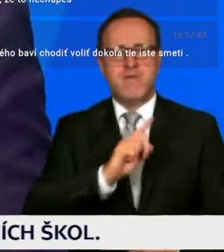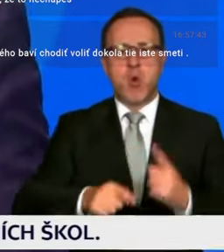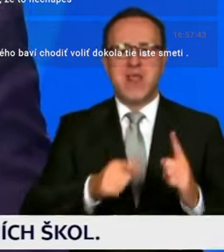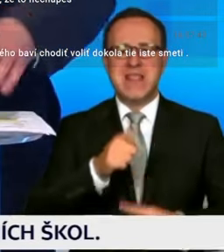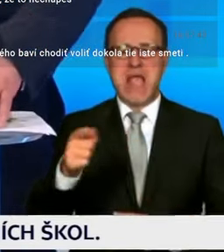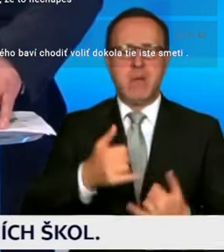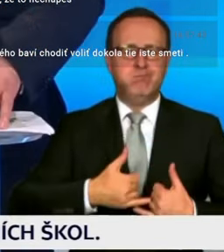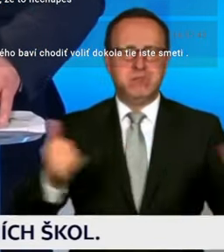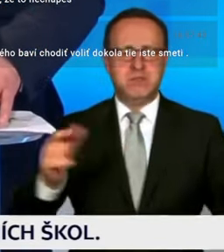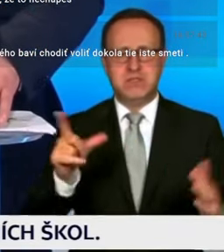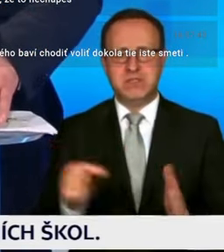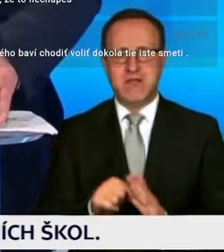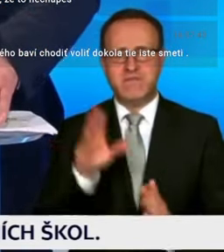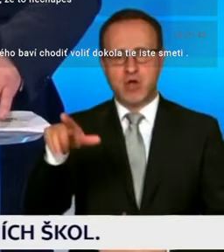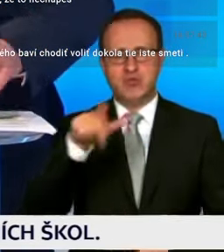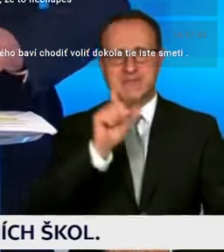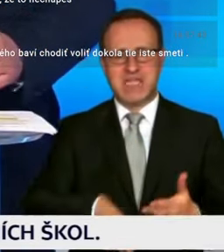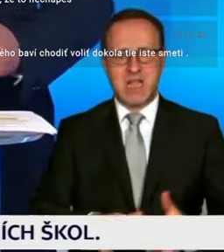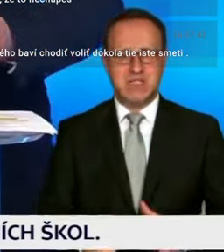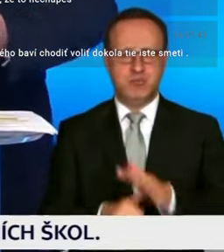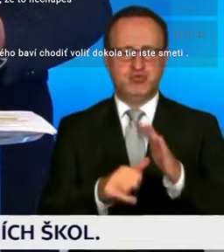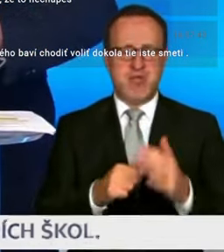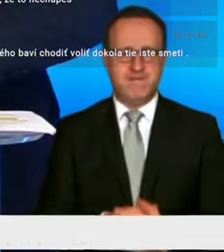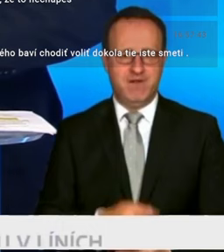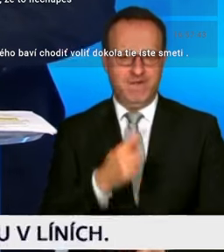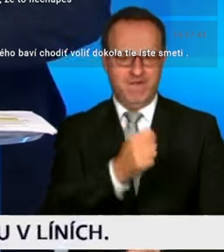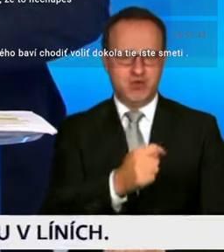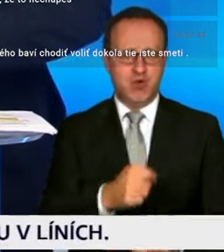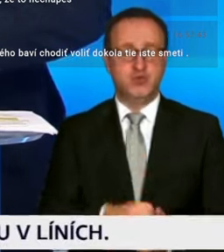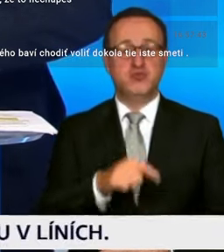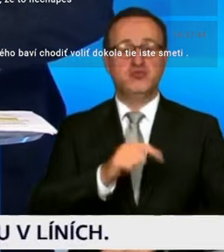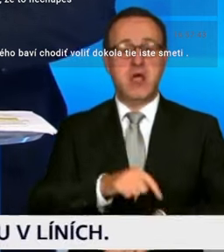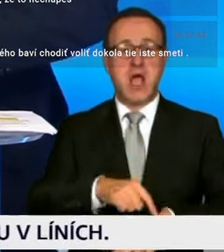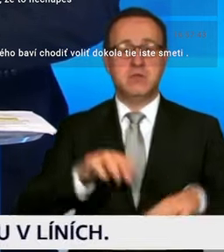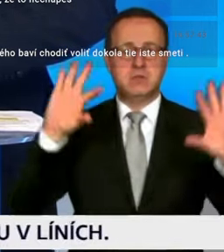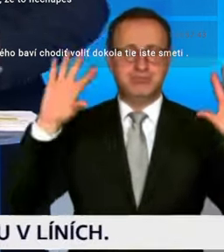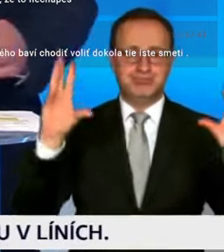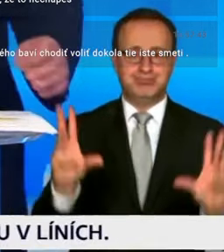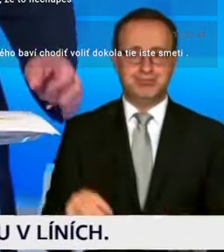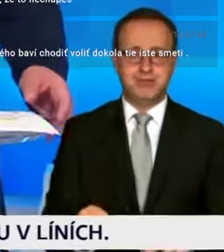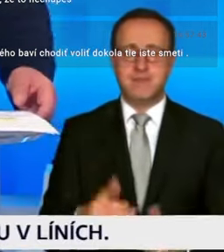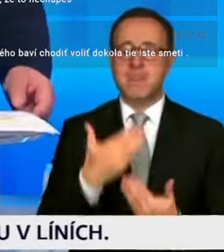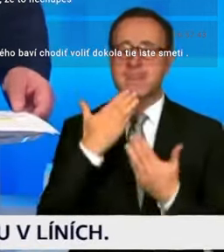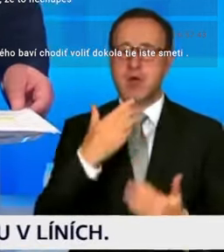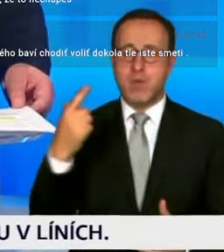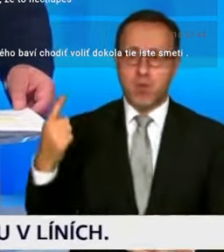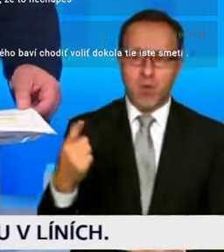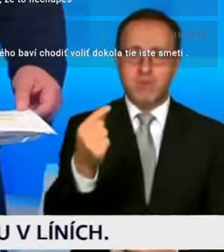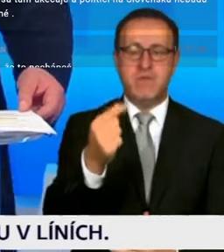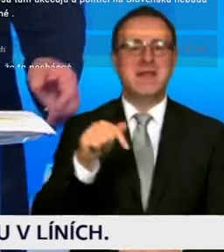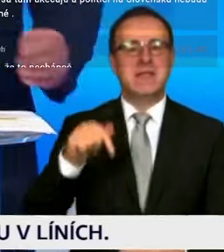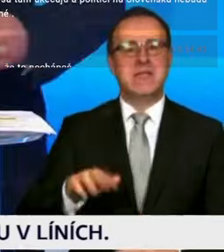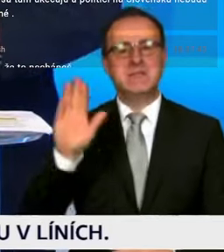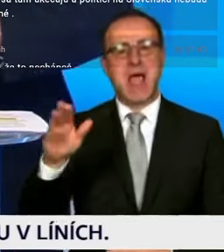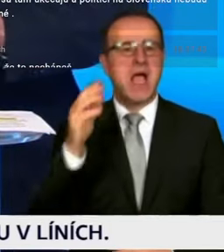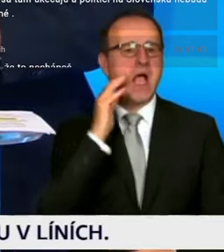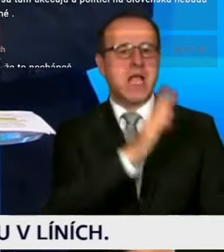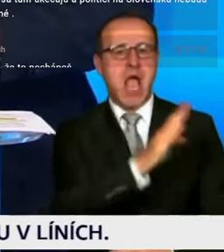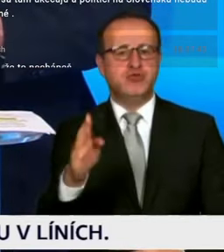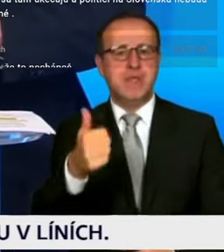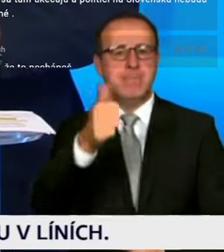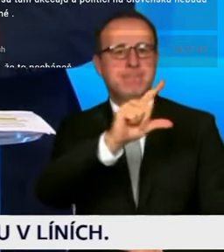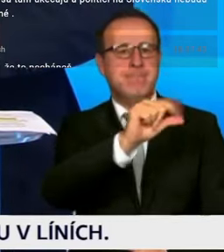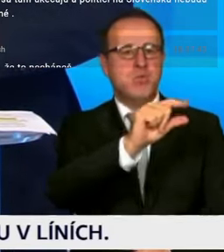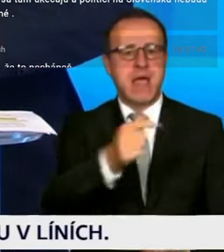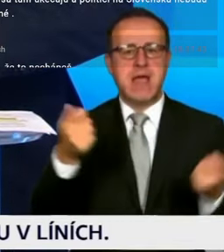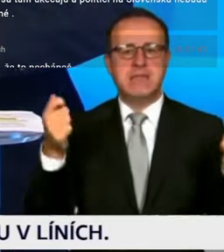straníckym šéfom u čas už je čas eh preč takže ďakujem vám pekne obom A teraz máte minútový priestor obaja páni na